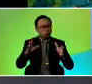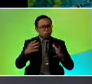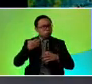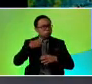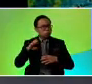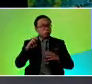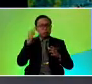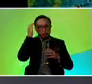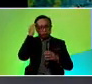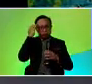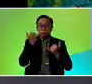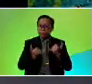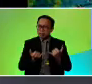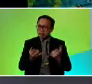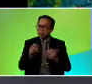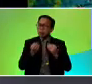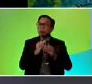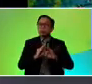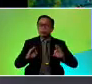sekarang mengenai